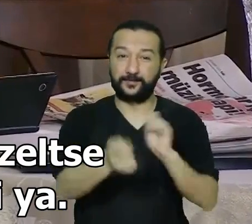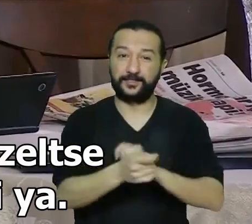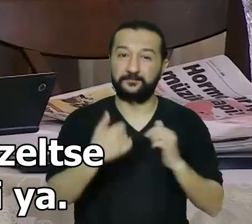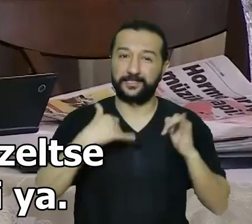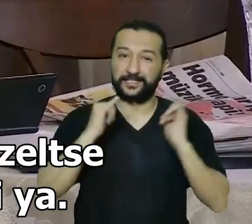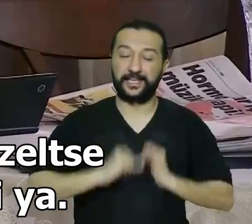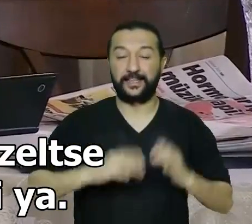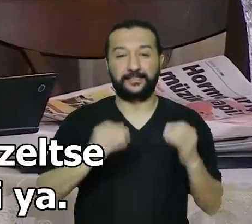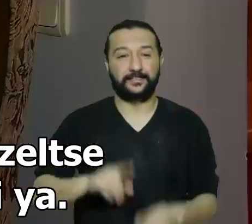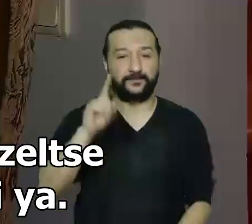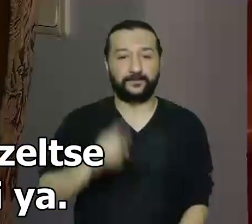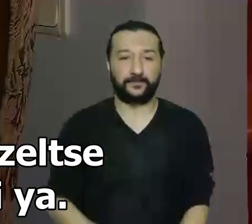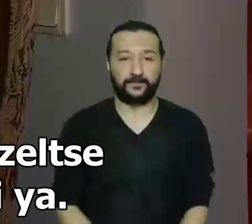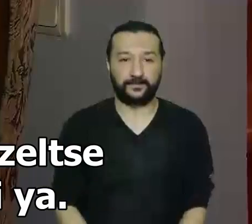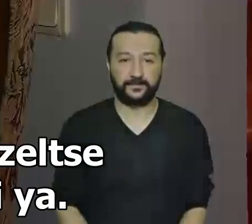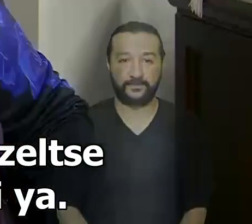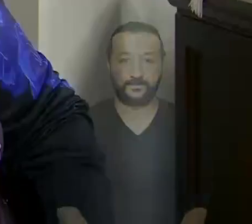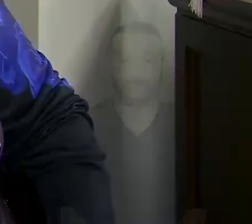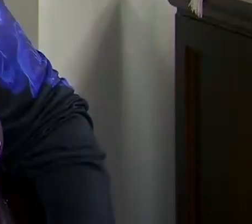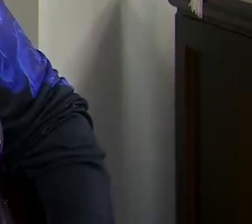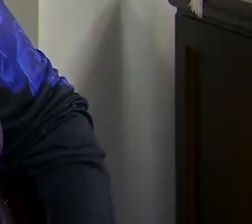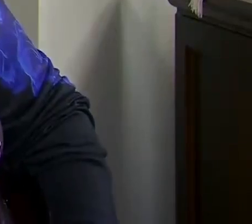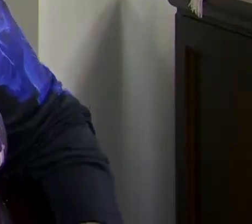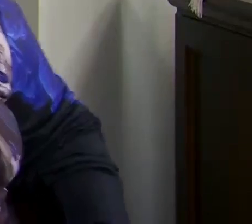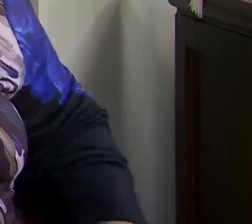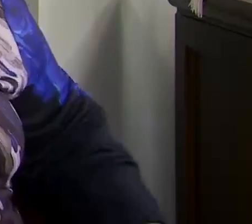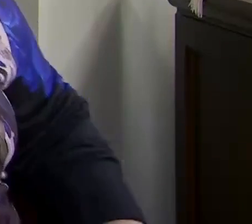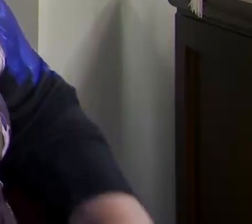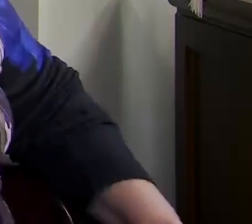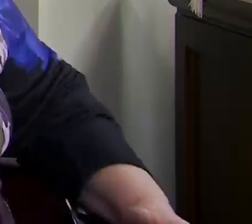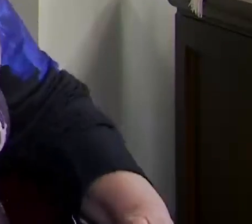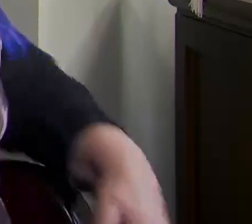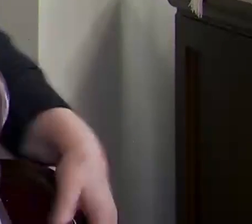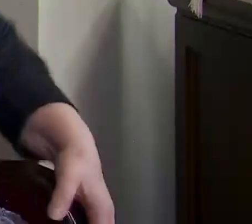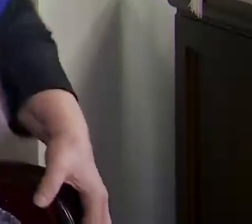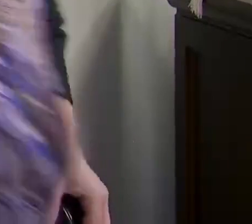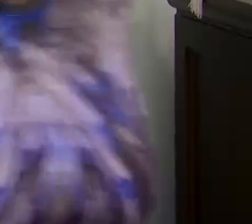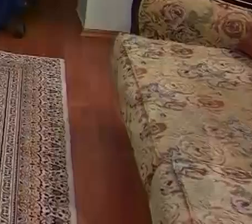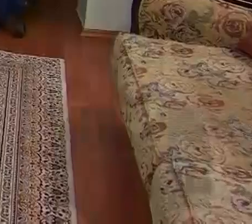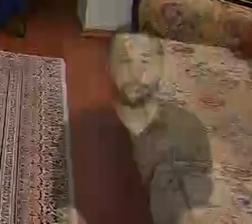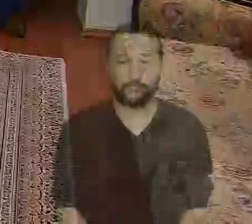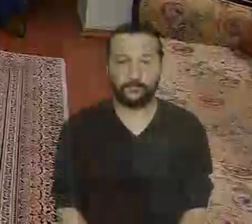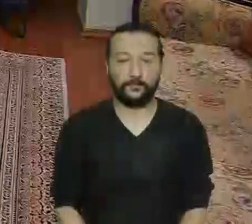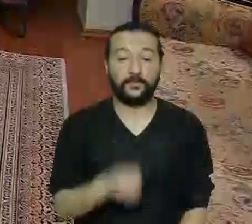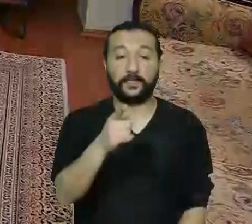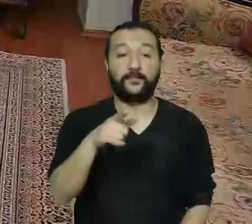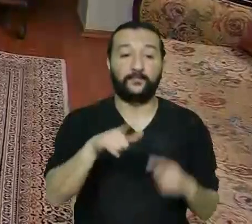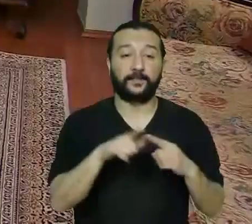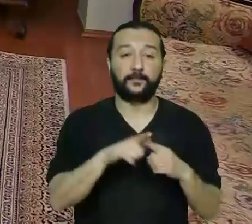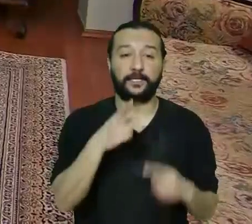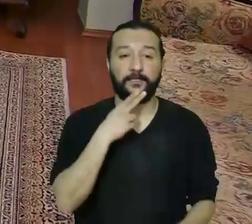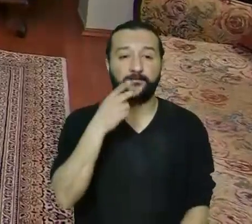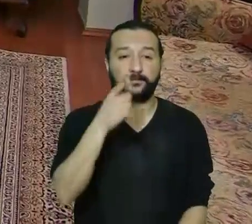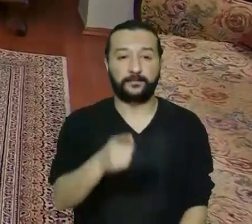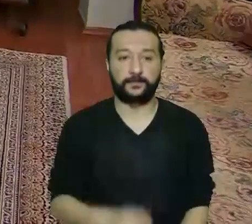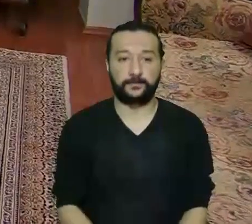de rahat edeceğiz vallahi. Fatma şişip sanki yumruk sallayacak gibi hafifçe açıldı. Ters ters bakıp sindi. Fatma Hanım.